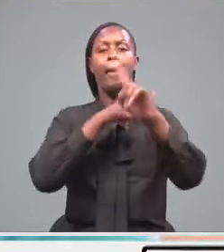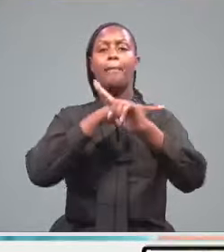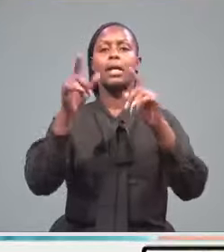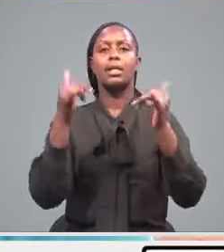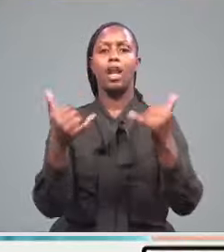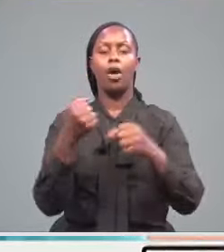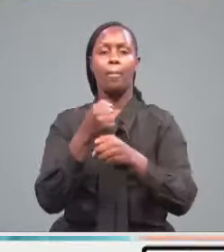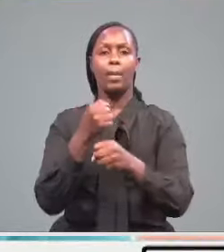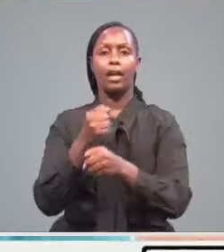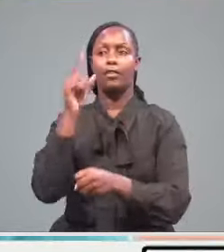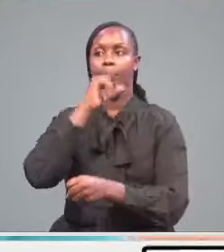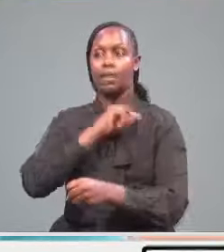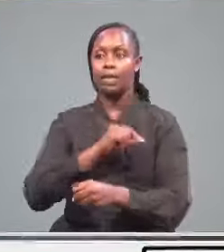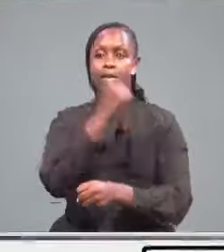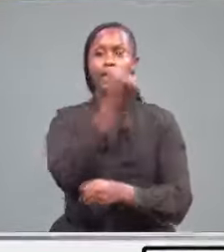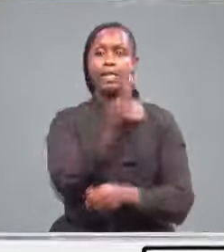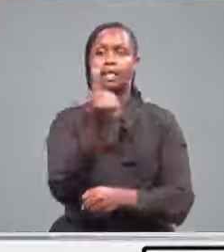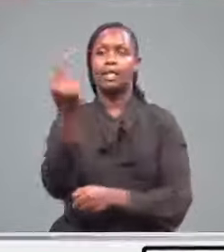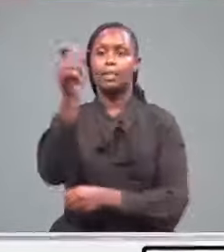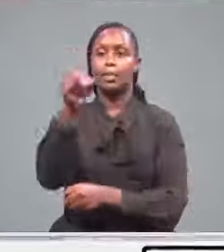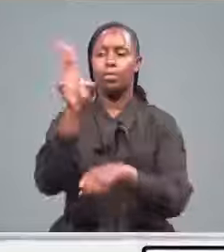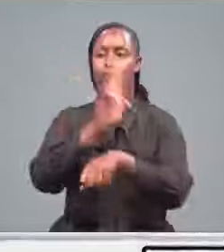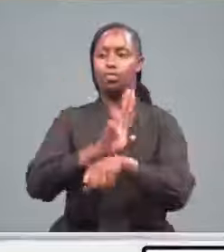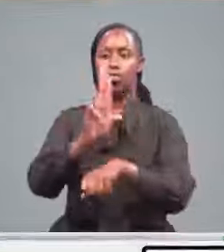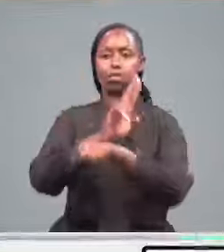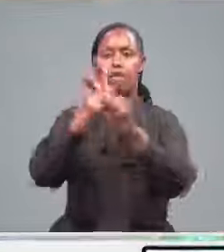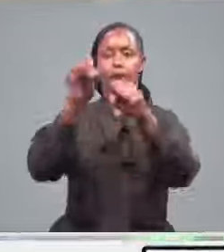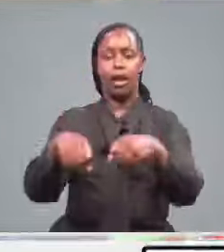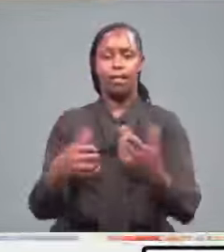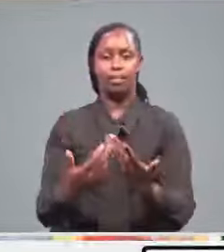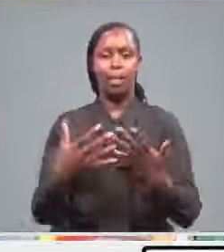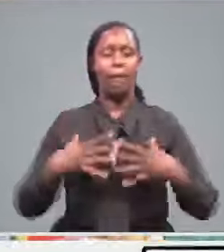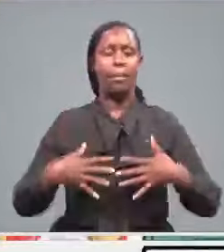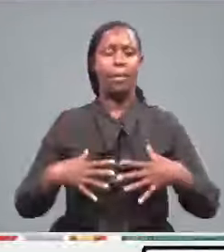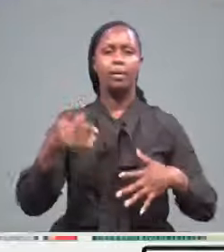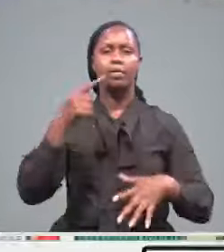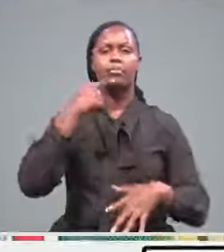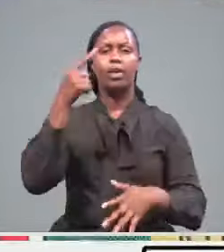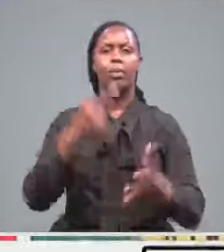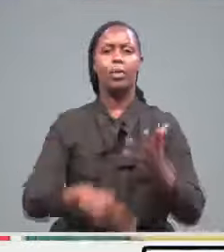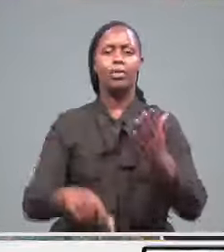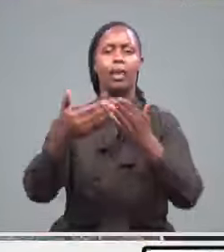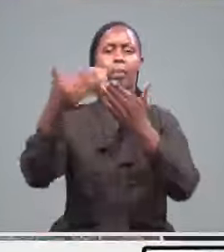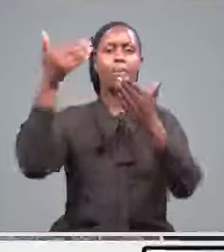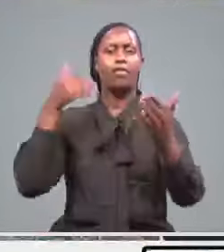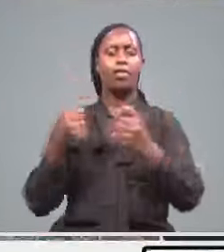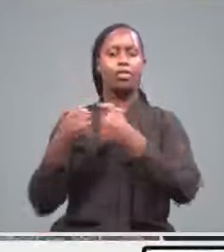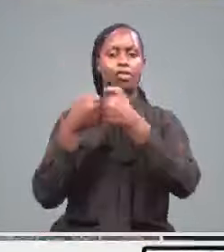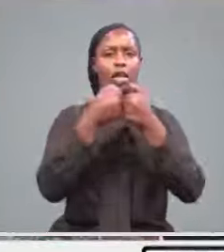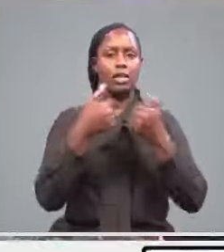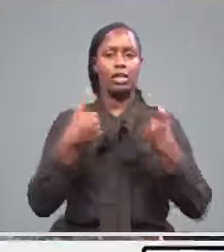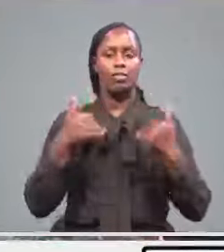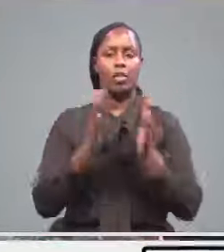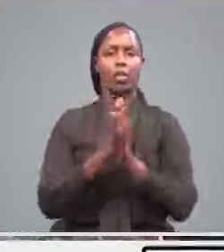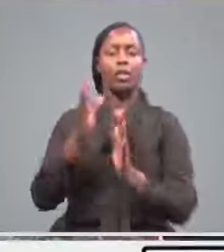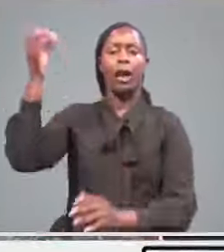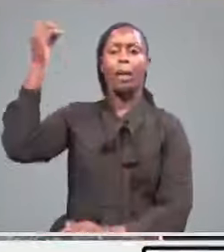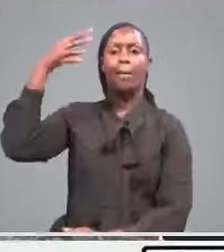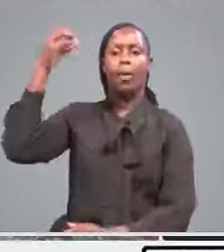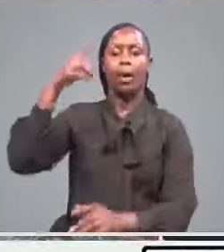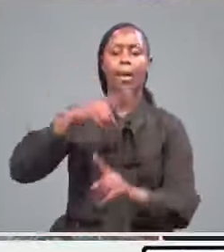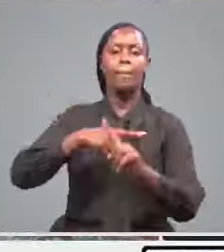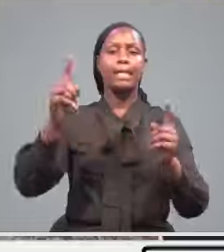na kila moja anaweza kutembelea. Wakazi hapa wanasema hapo awali kulikuwa na matatizo ya umeme, ila hili